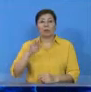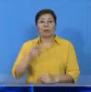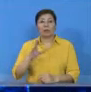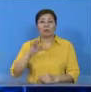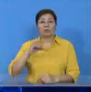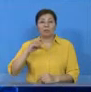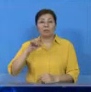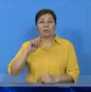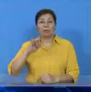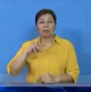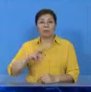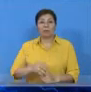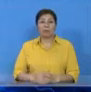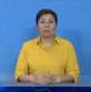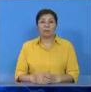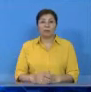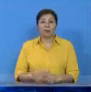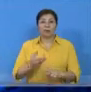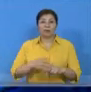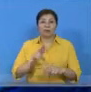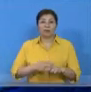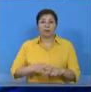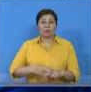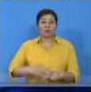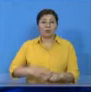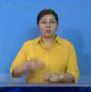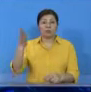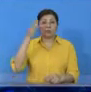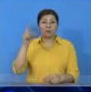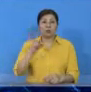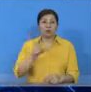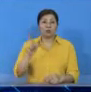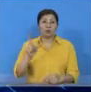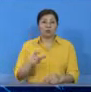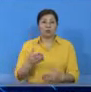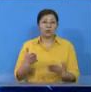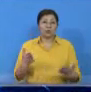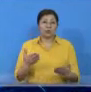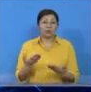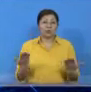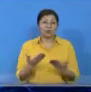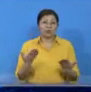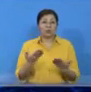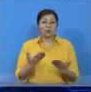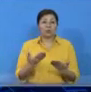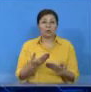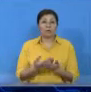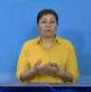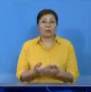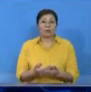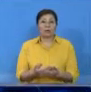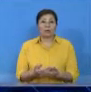Sinopharm. Поэтому еще раз напоминаем тем лицам, которые выезжают, собираются выезжать за рубеж, можете